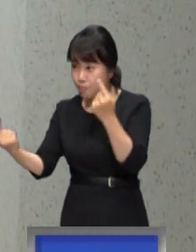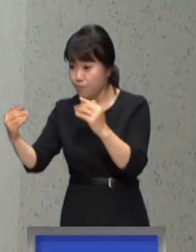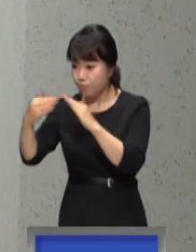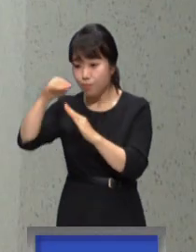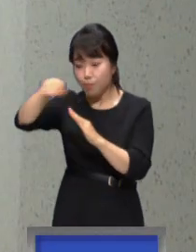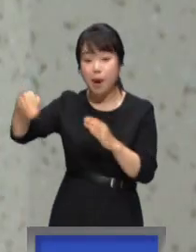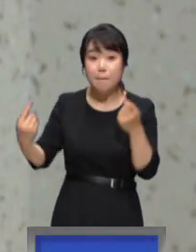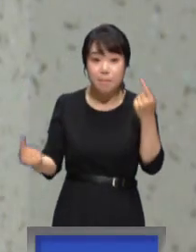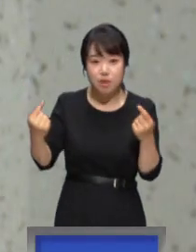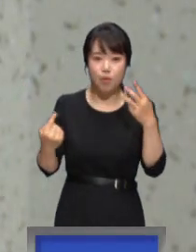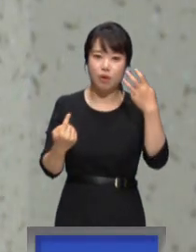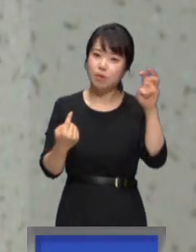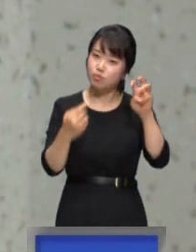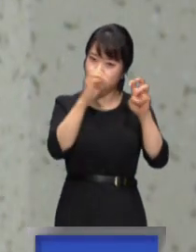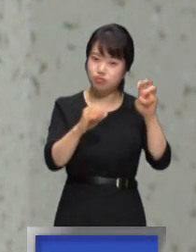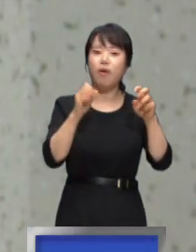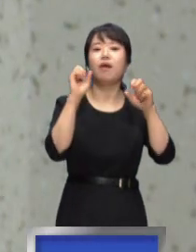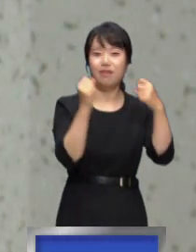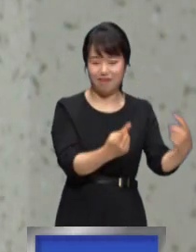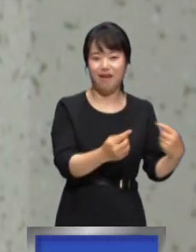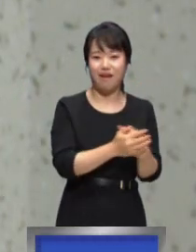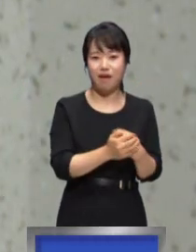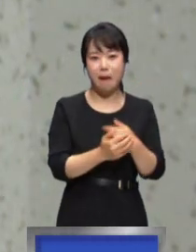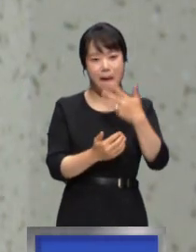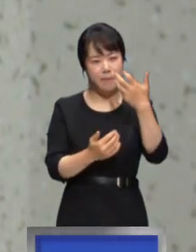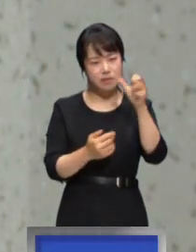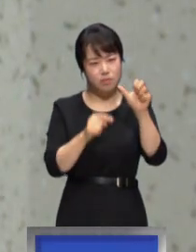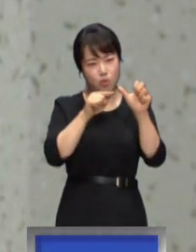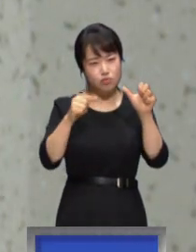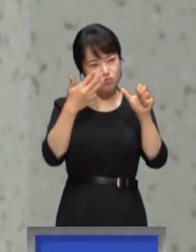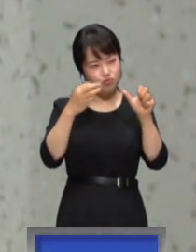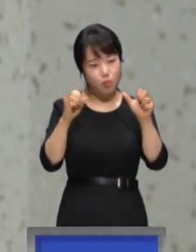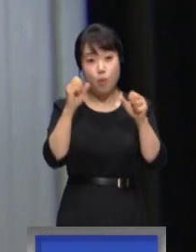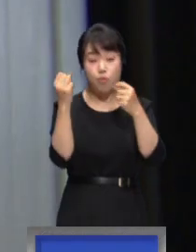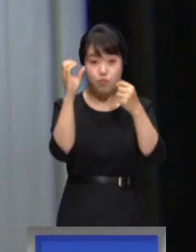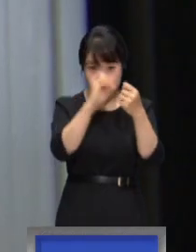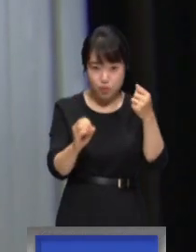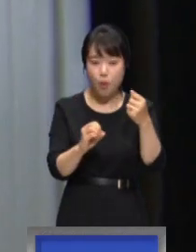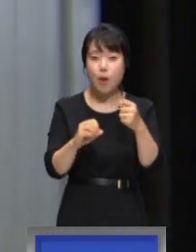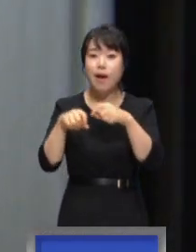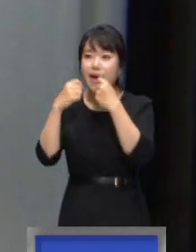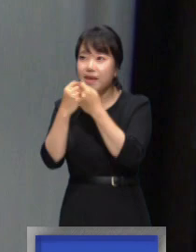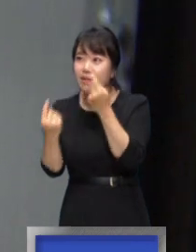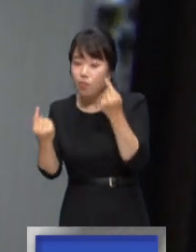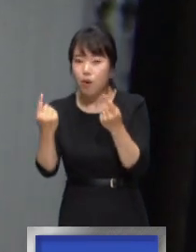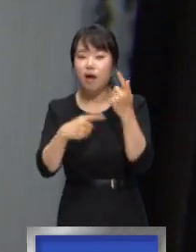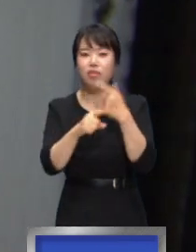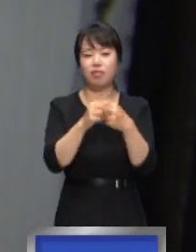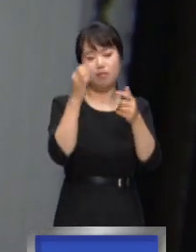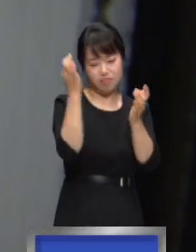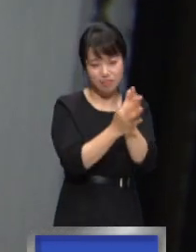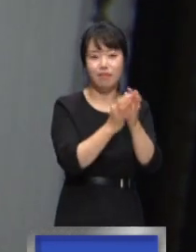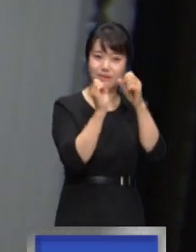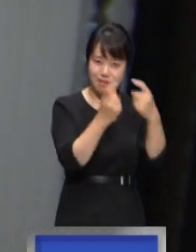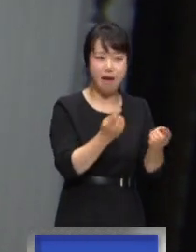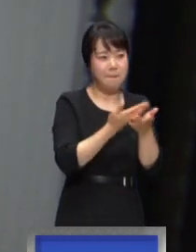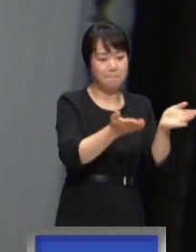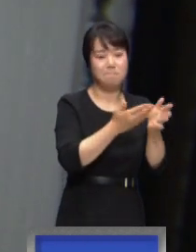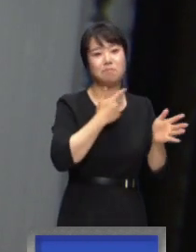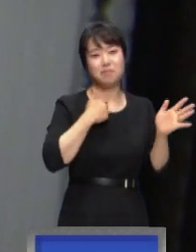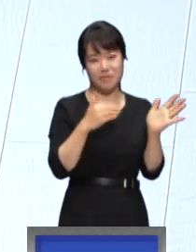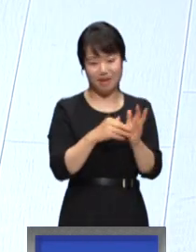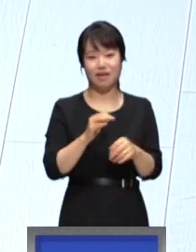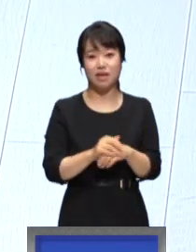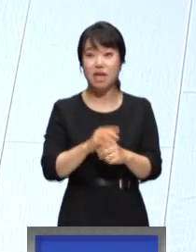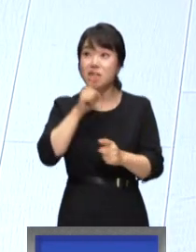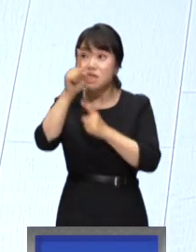50% 수준인 347호, 85에서 95% 수준인 민간 임대가 630호 공급됐습니다.